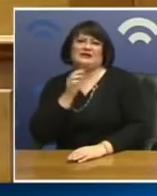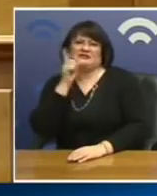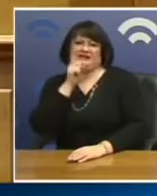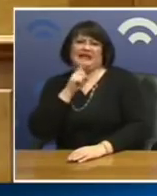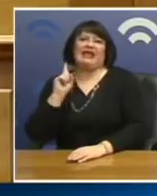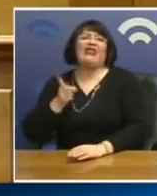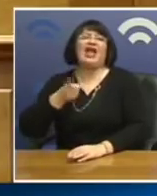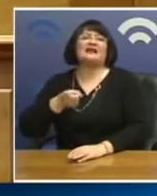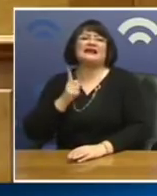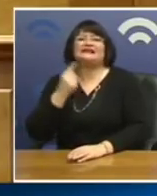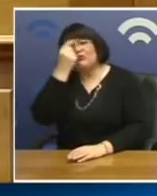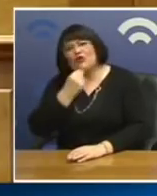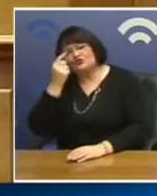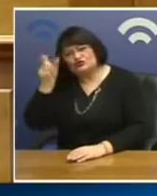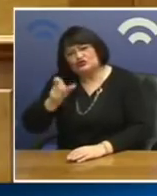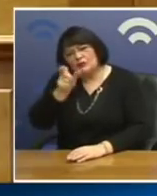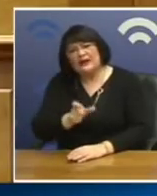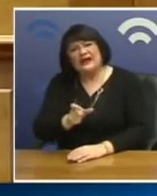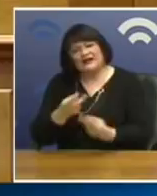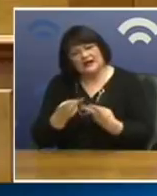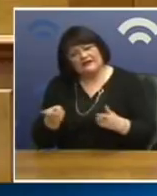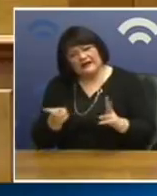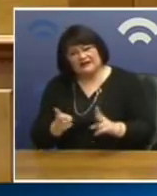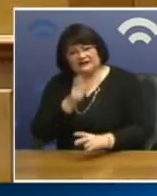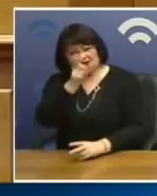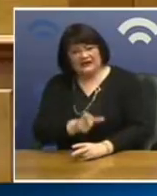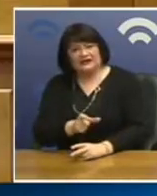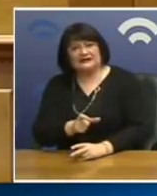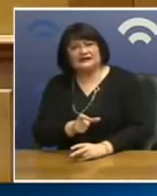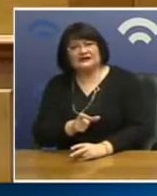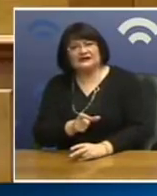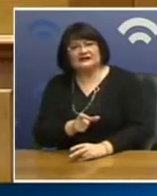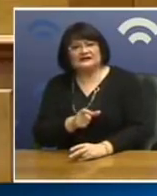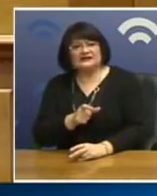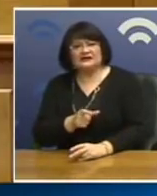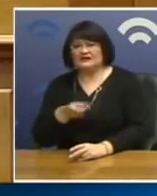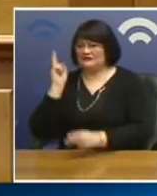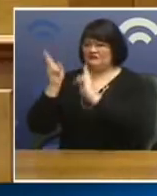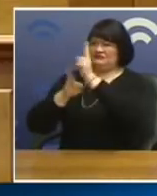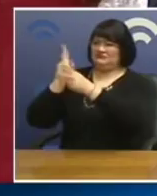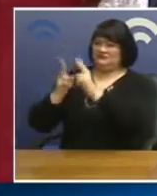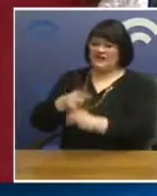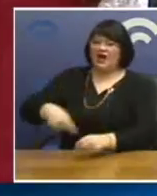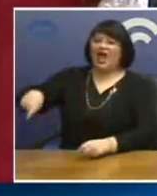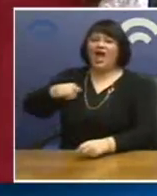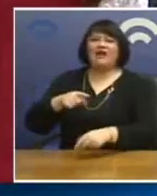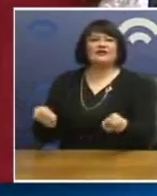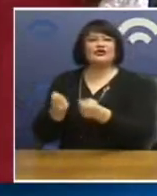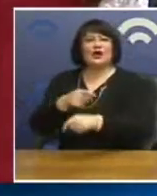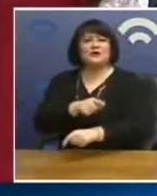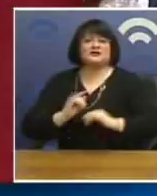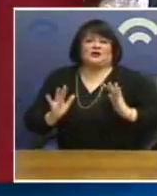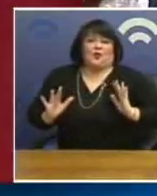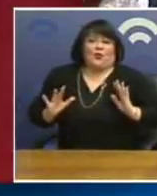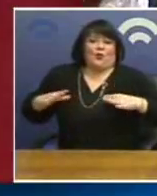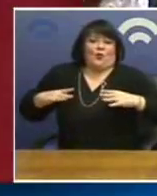Βεβαίως το κάνετε αυτό διότι επιχειρείτε, θέλετε να μένετε εκτός κάδρου εσείς, να αφήνετε τους άλλους να κάνουν τη βρώμικη δουλειά. Και